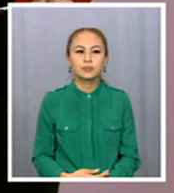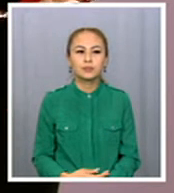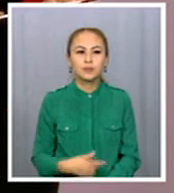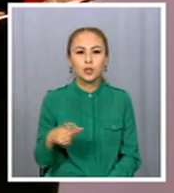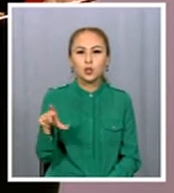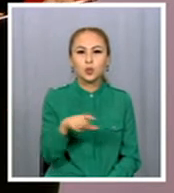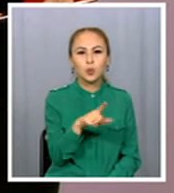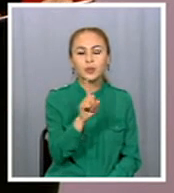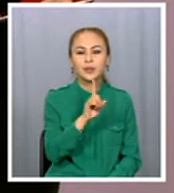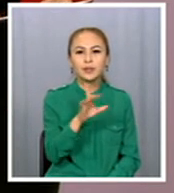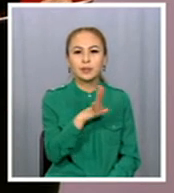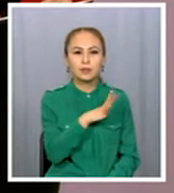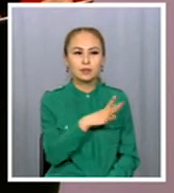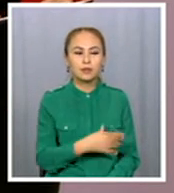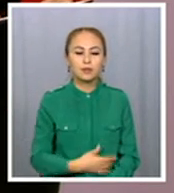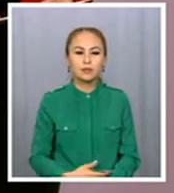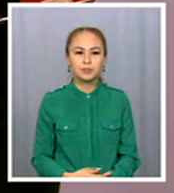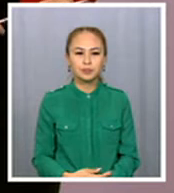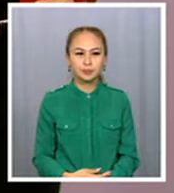Жолда не кездесті?